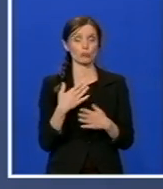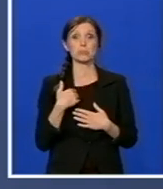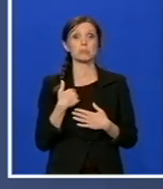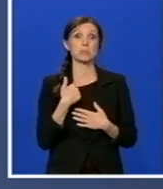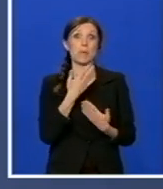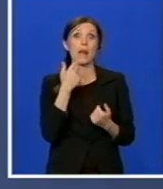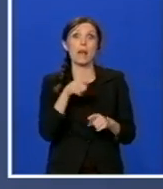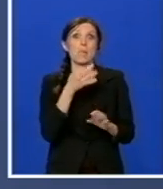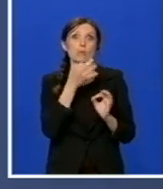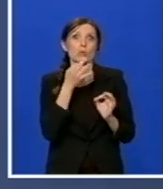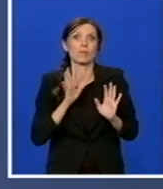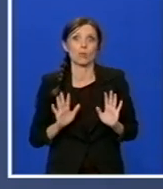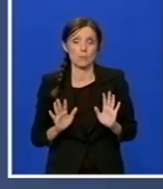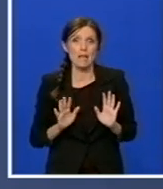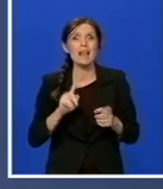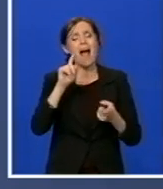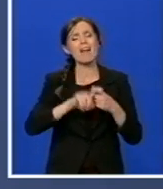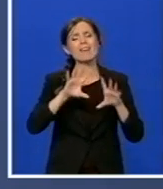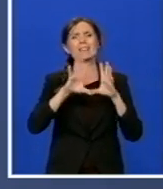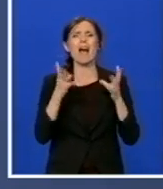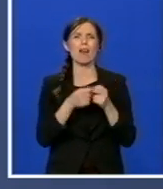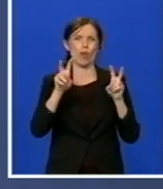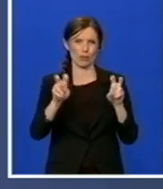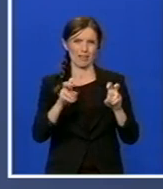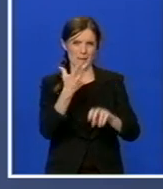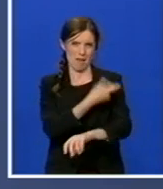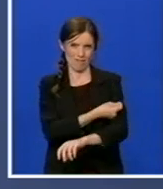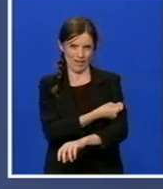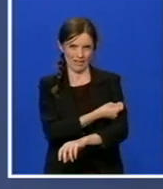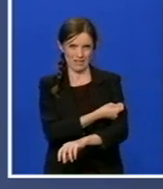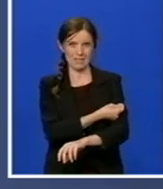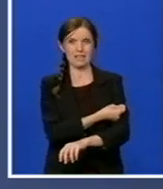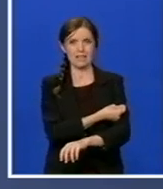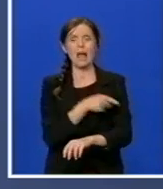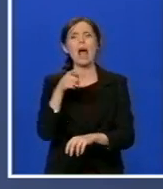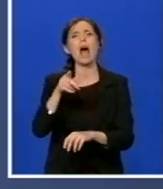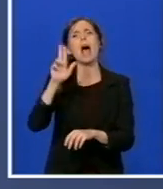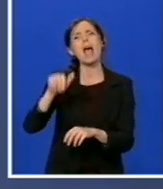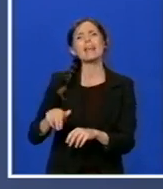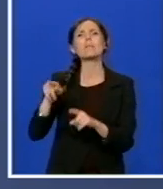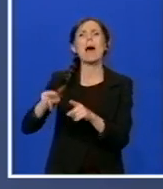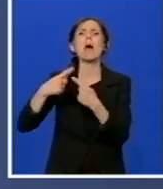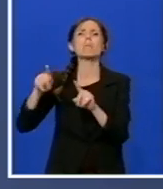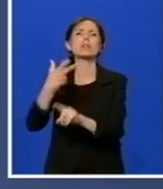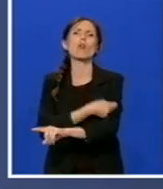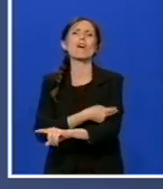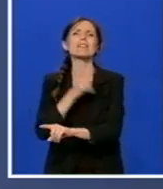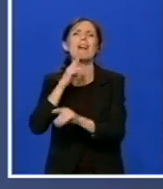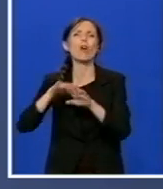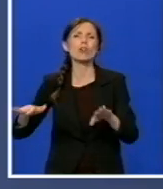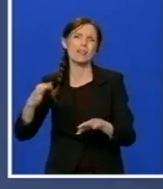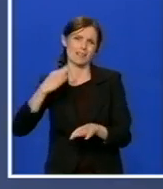pitanju generalno vakcinacija, ako se ne radi o vakcinama koje se nalaze u obaveznom kalendaru imunizacije dece